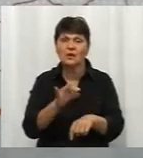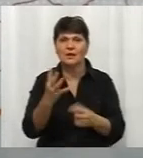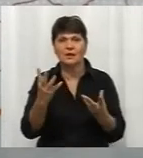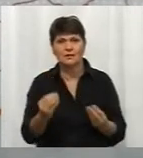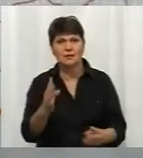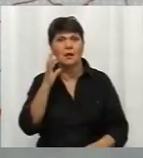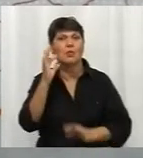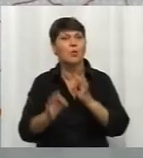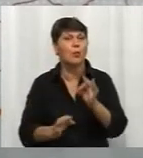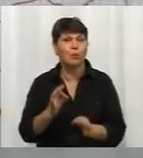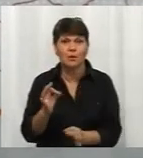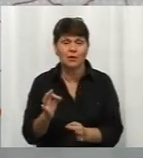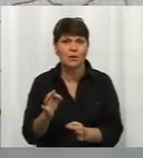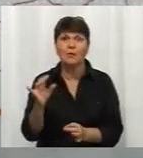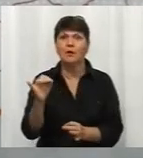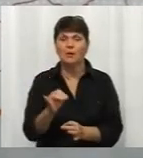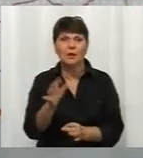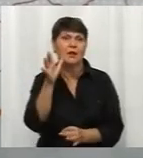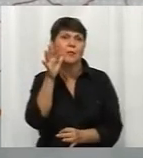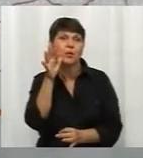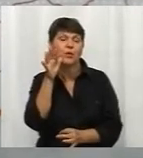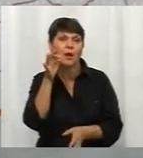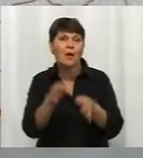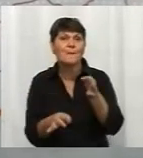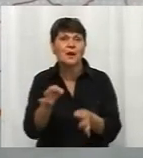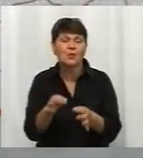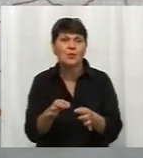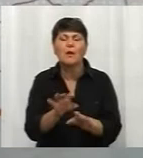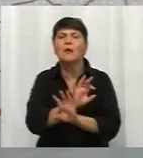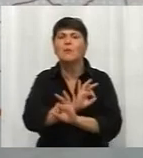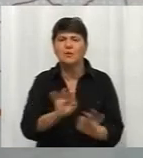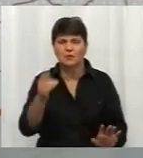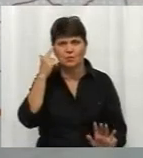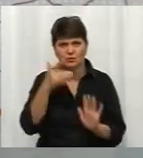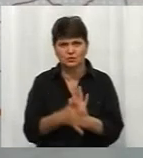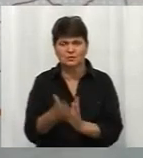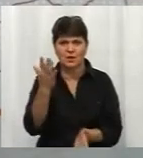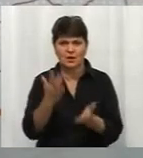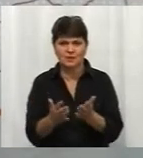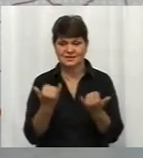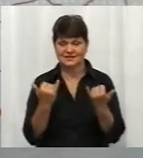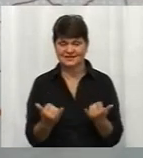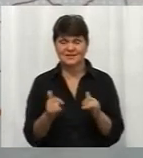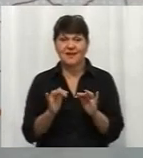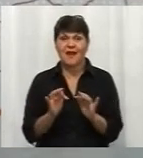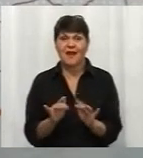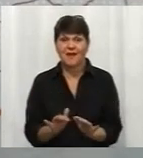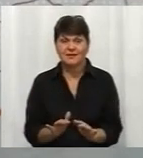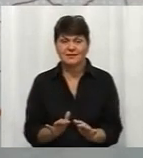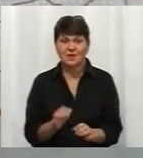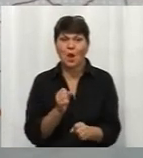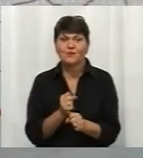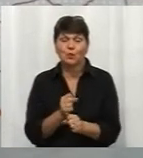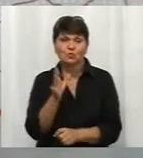доби, і пори року, тому що ми прекрасно розуміємо, якщо це ми проводили дану акцію в